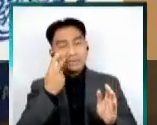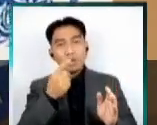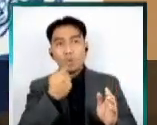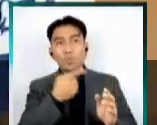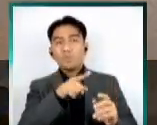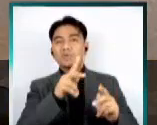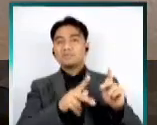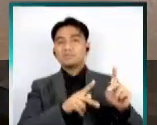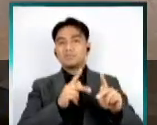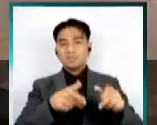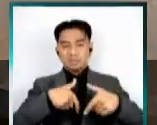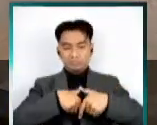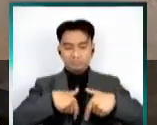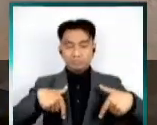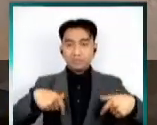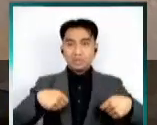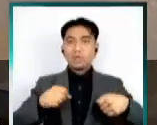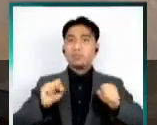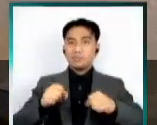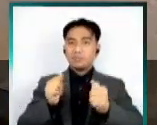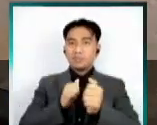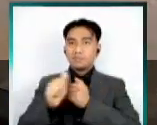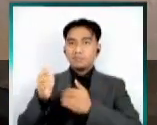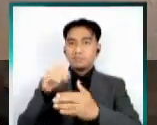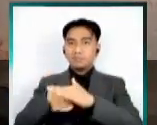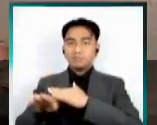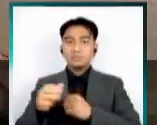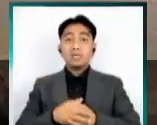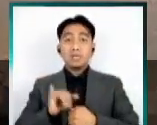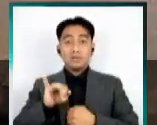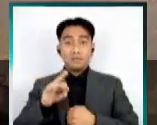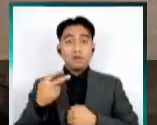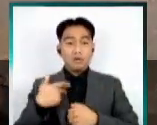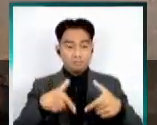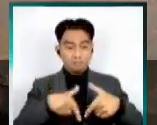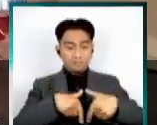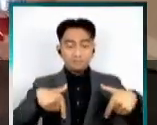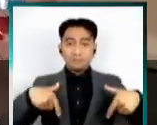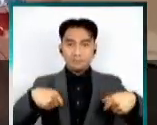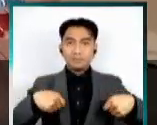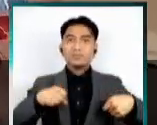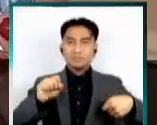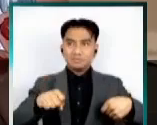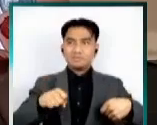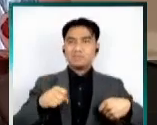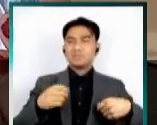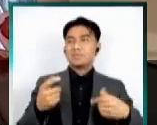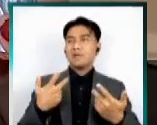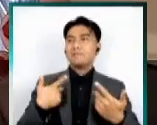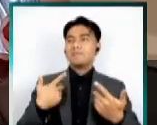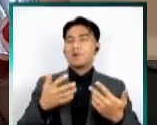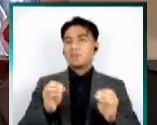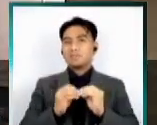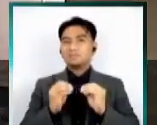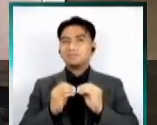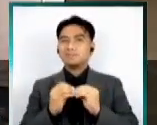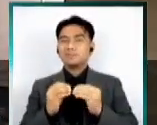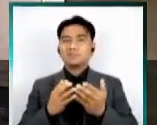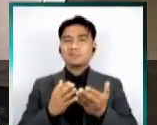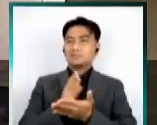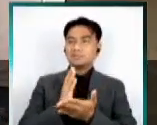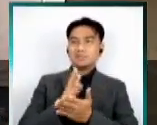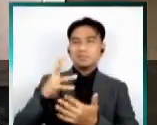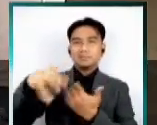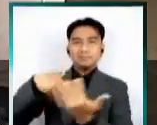establishments. Pag may suot daw na ganyan, magiging panatag ang loob ng mga makakasalamuha ng isang tao. Balak ni Dino na sulatan